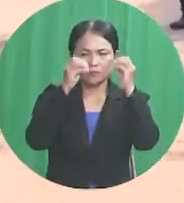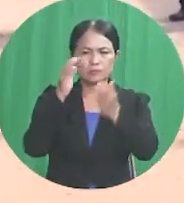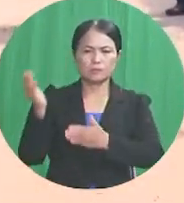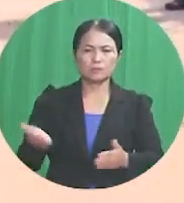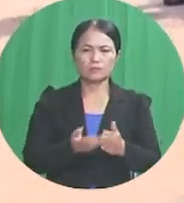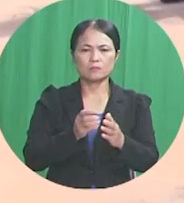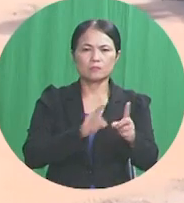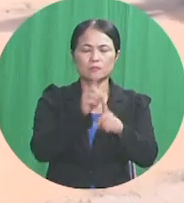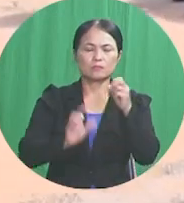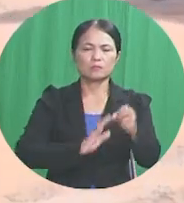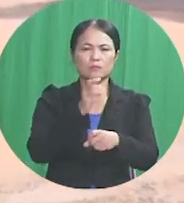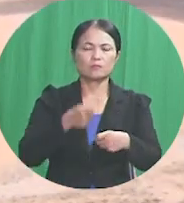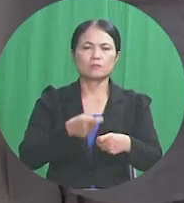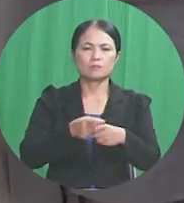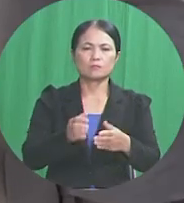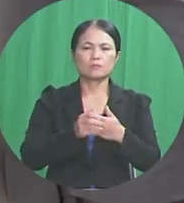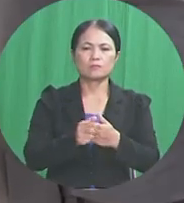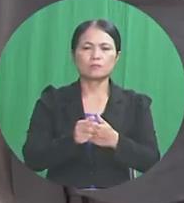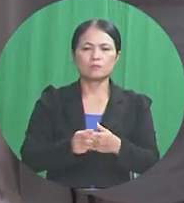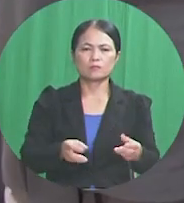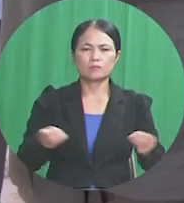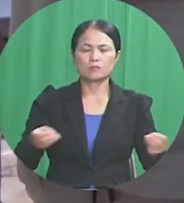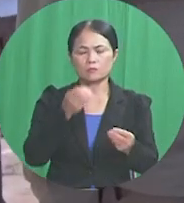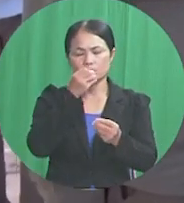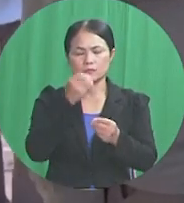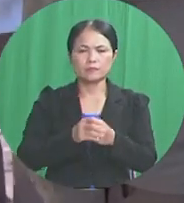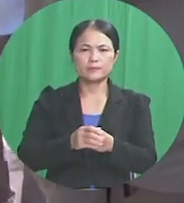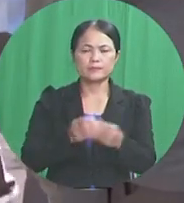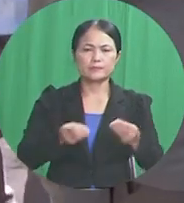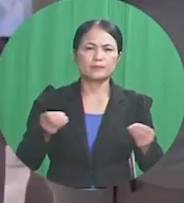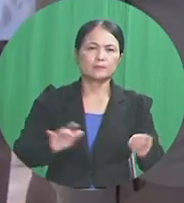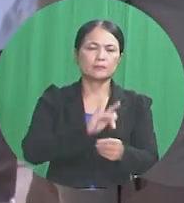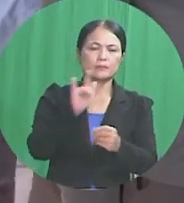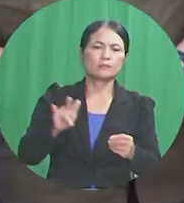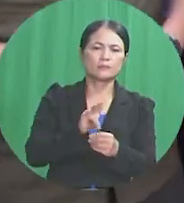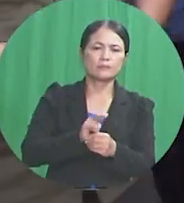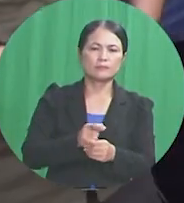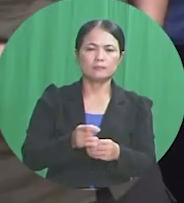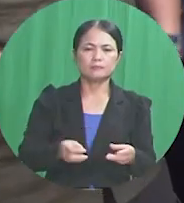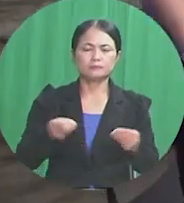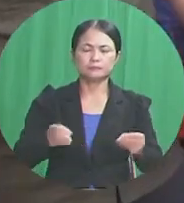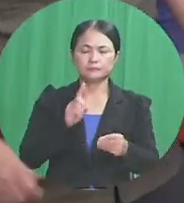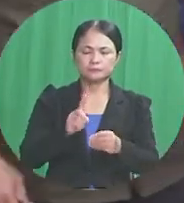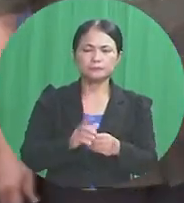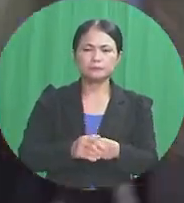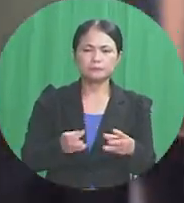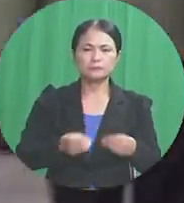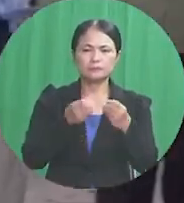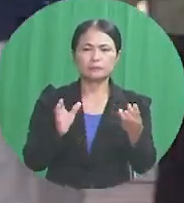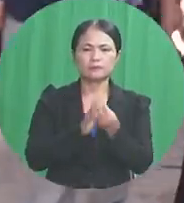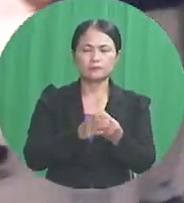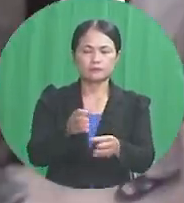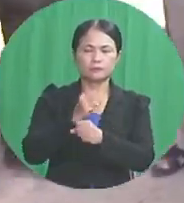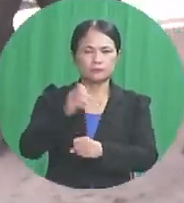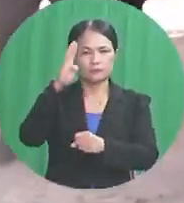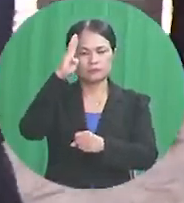นจอสะสัวสกตกนังนอบยกเรื่องอุปโภคบริโภคสัมภาระปราประนังปาริคามวยจำนวนจูนดอกองกำลัง